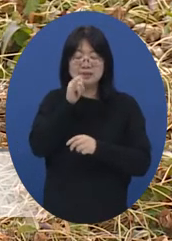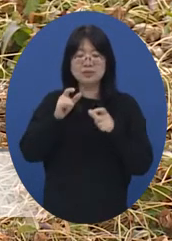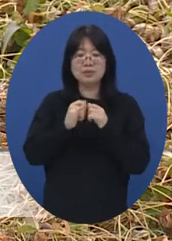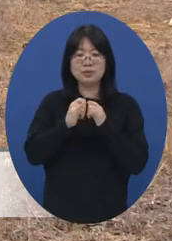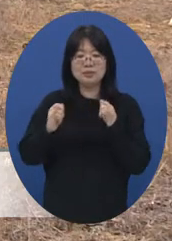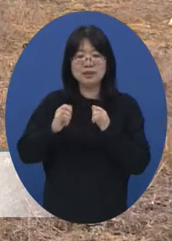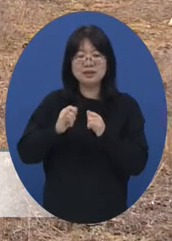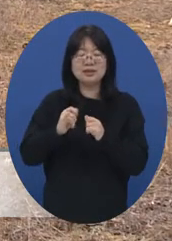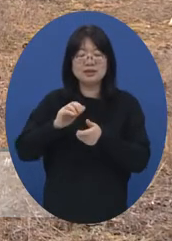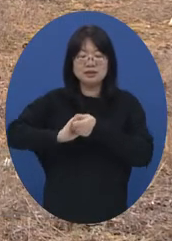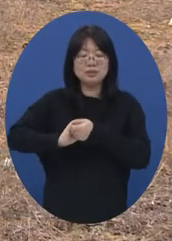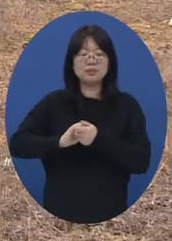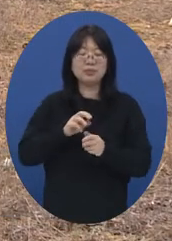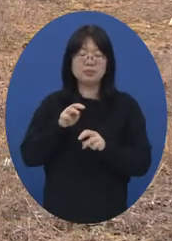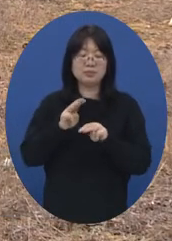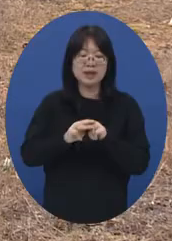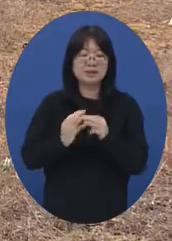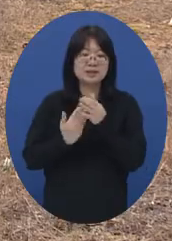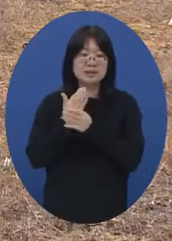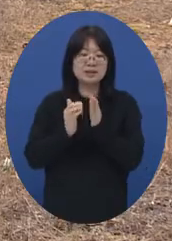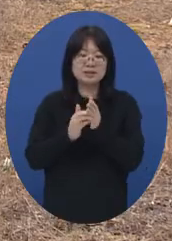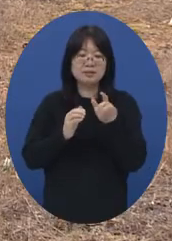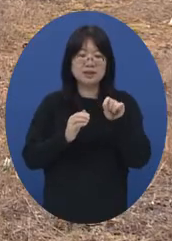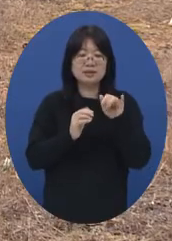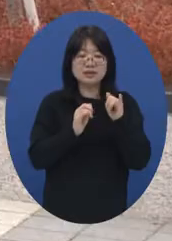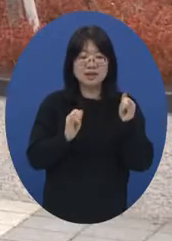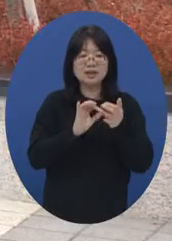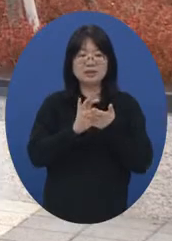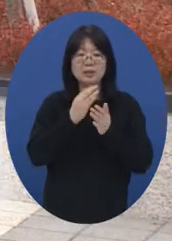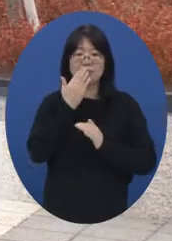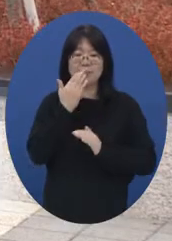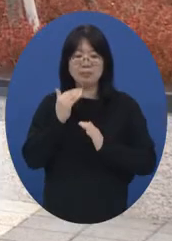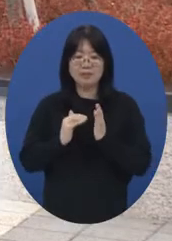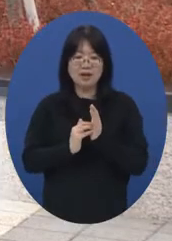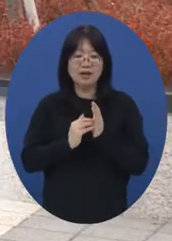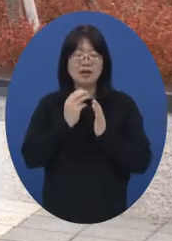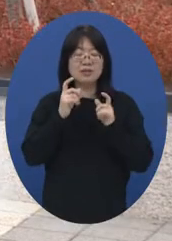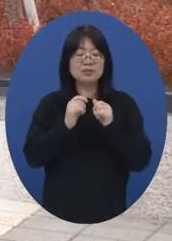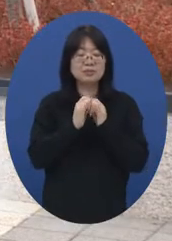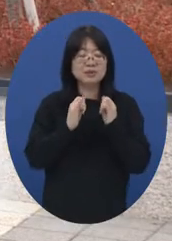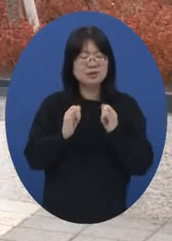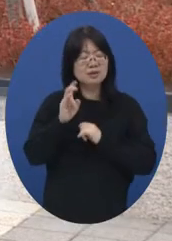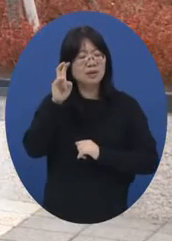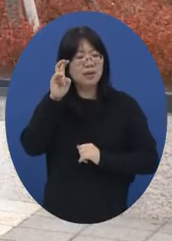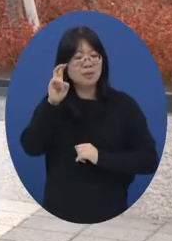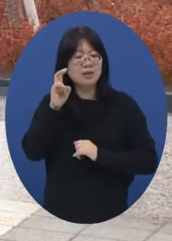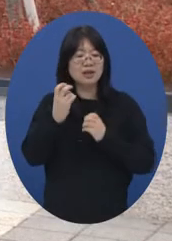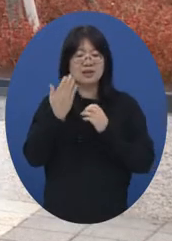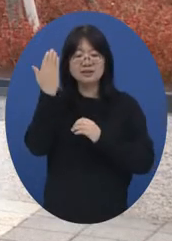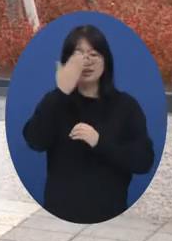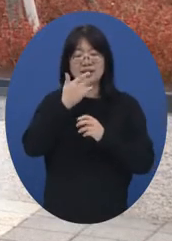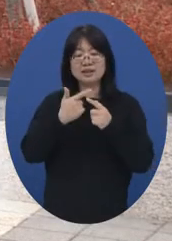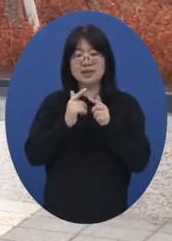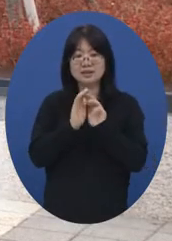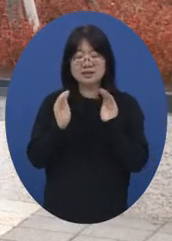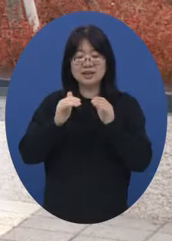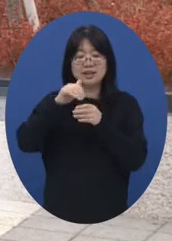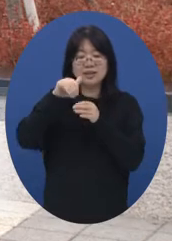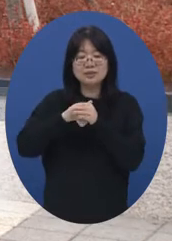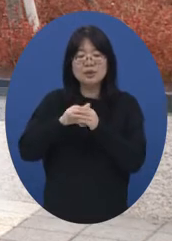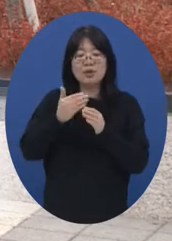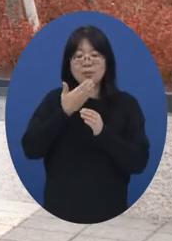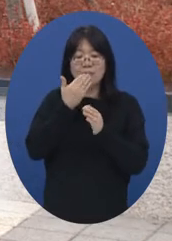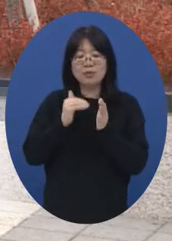3인데 만 여명 의 도민이 이용할 수 있는 규모 없다 이재민들이 아무래도 시선 신선한 야채를